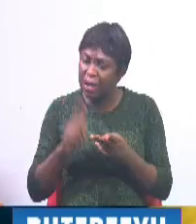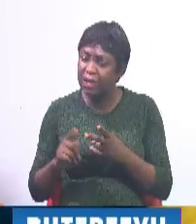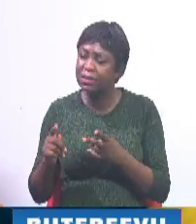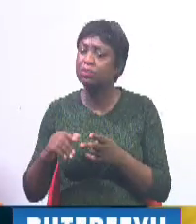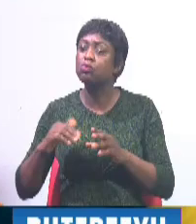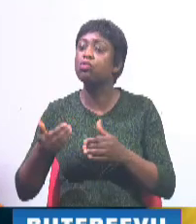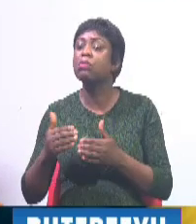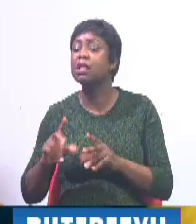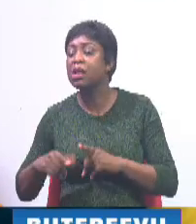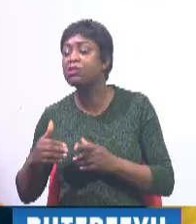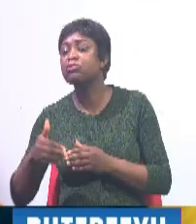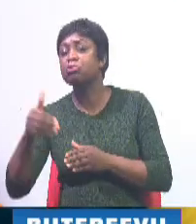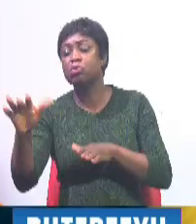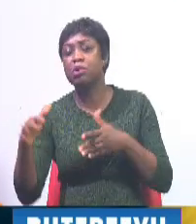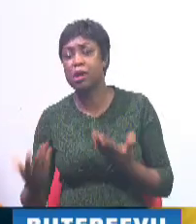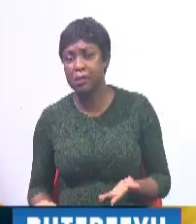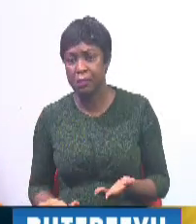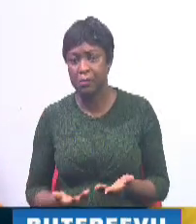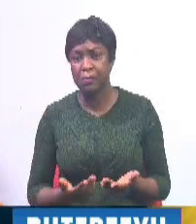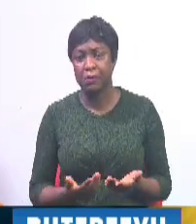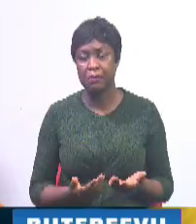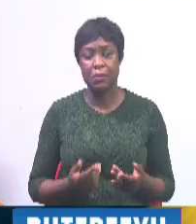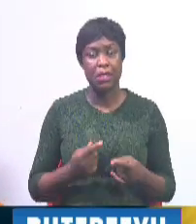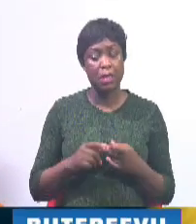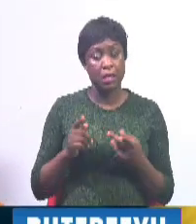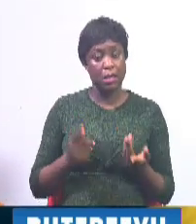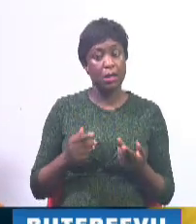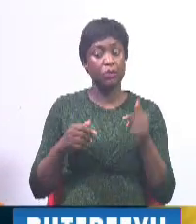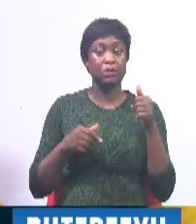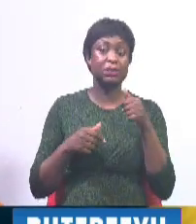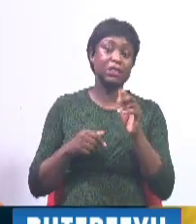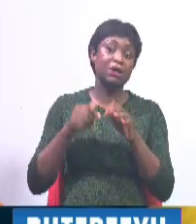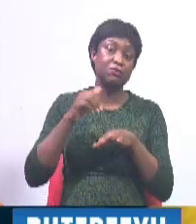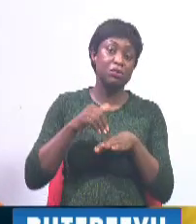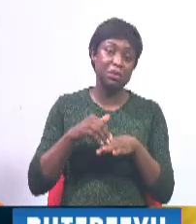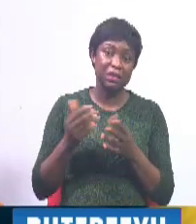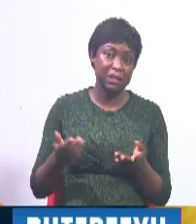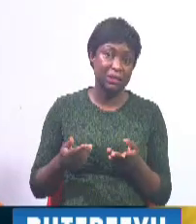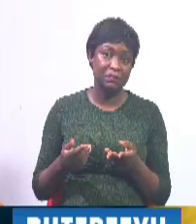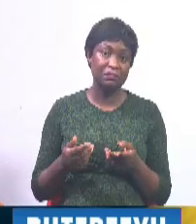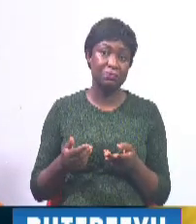ne wabeerawo ekyo ky'oyogedde nti omukyala tayinza kwesalirawo nti olwaleero tajja kkiika